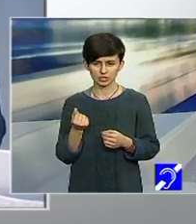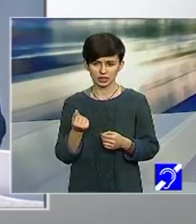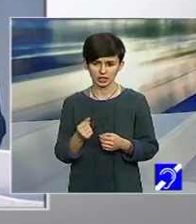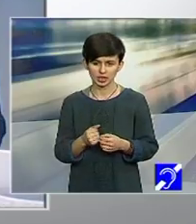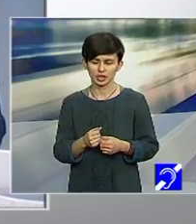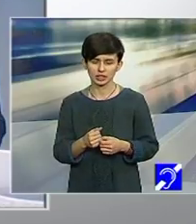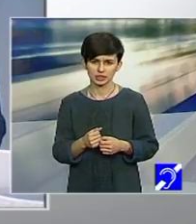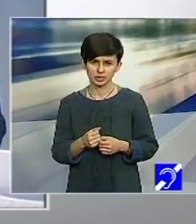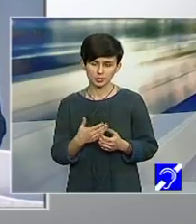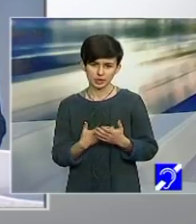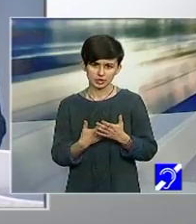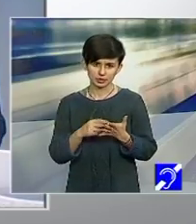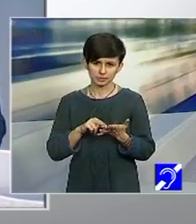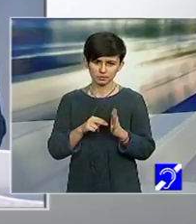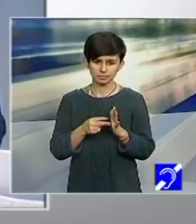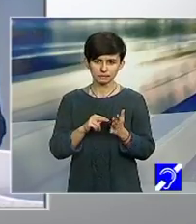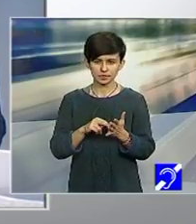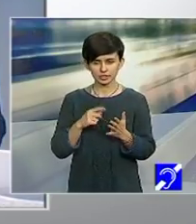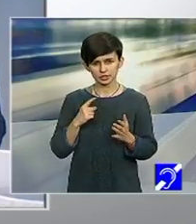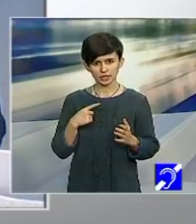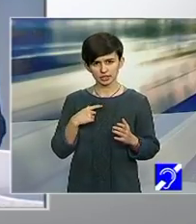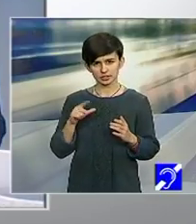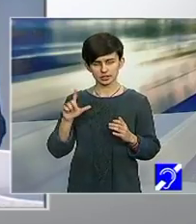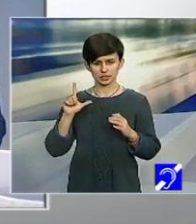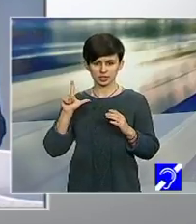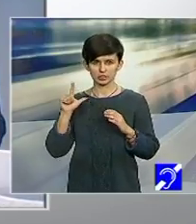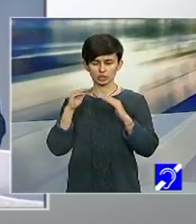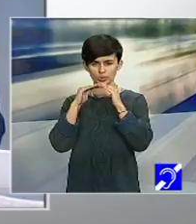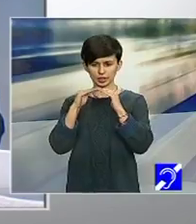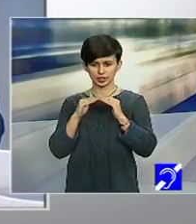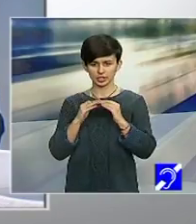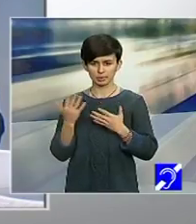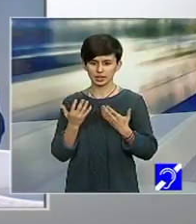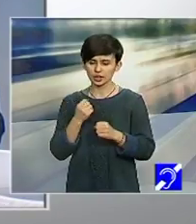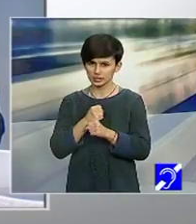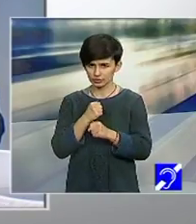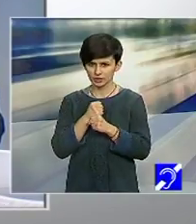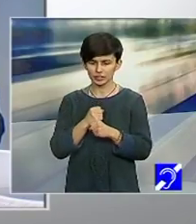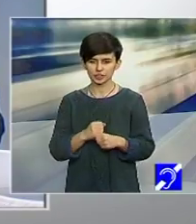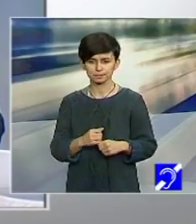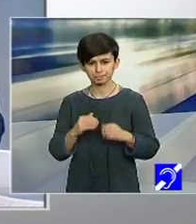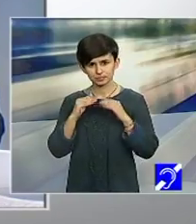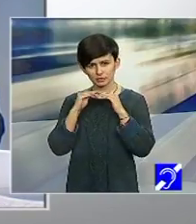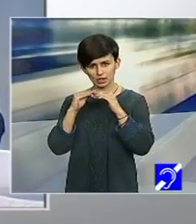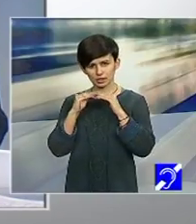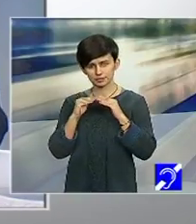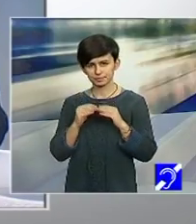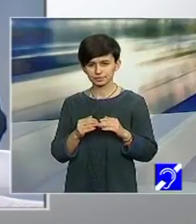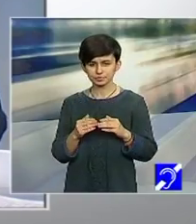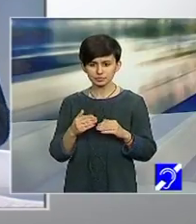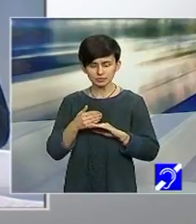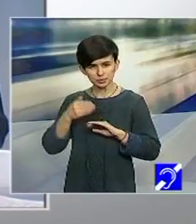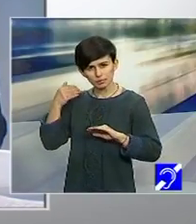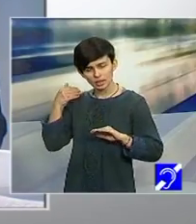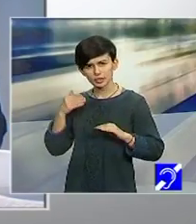mari etape care se vor parcurge în viziunea noastră, și anume etapa până la deschiderea, până